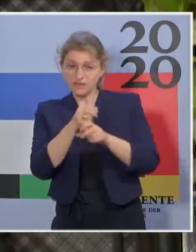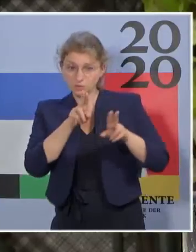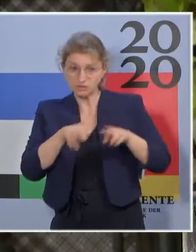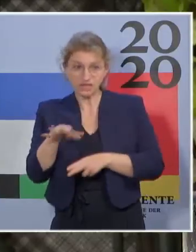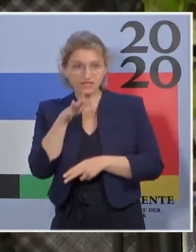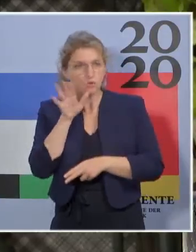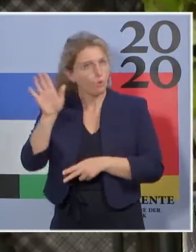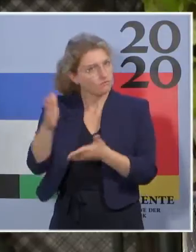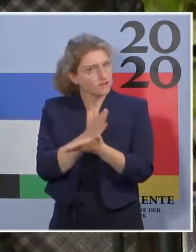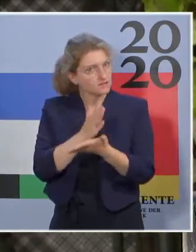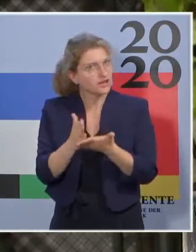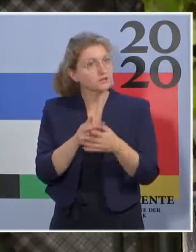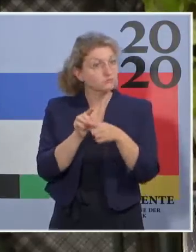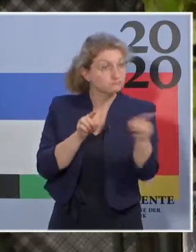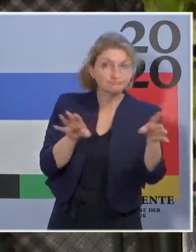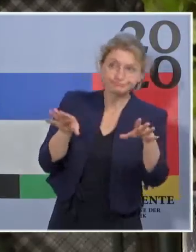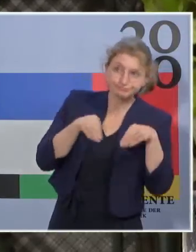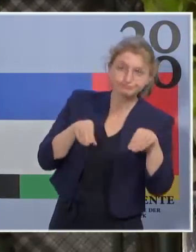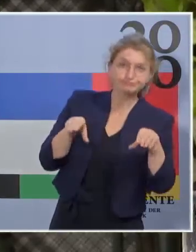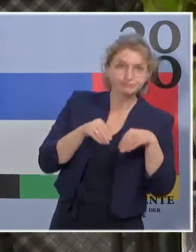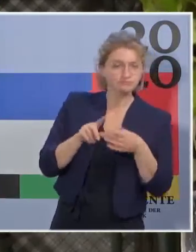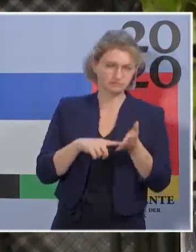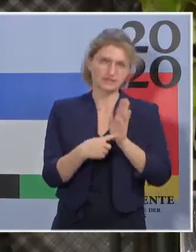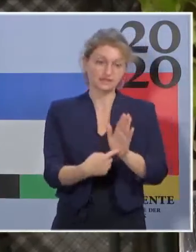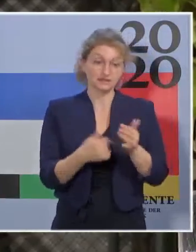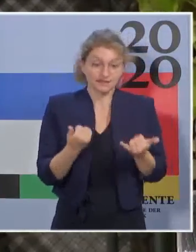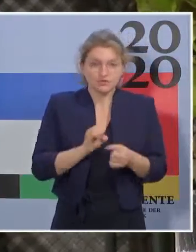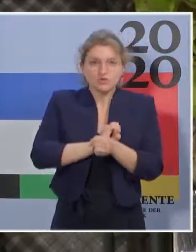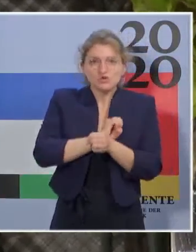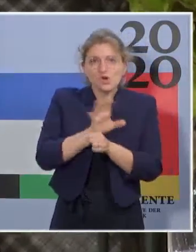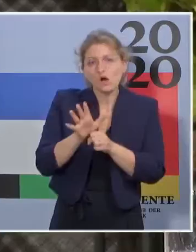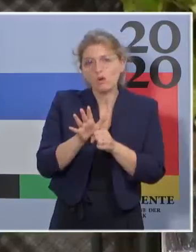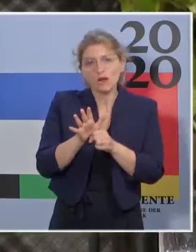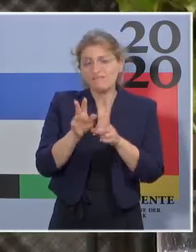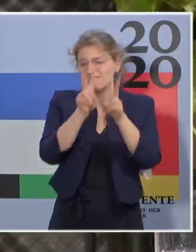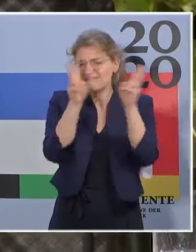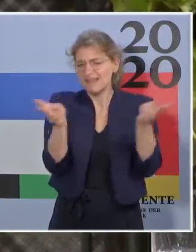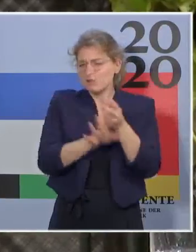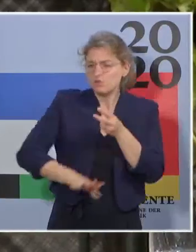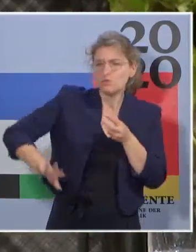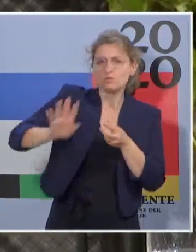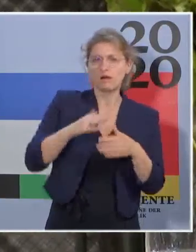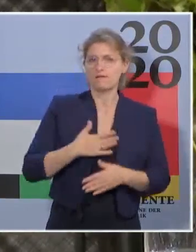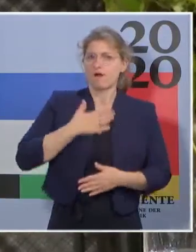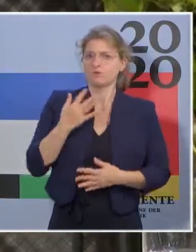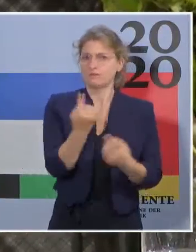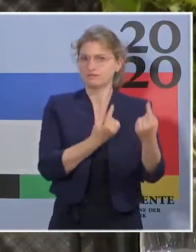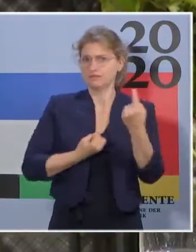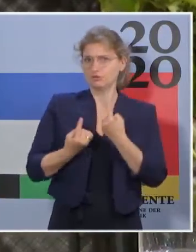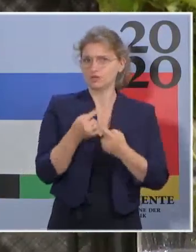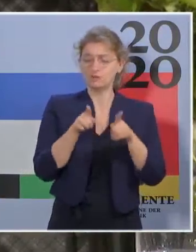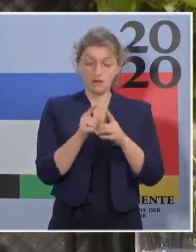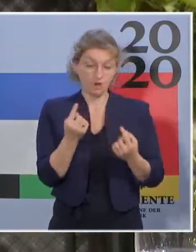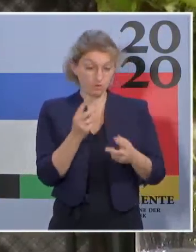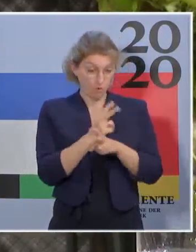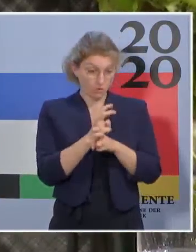Verfassungsgerichtshofsentscheidungen gezeigt. Es ist eine Ausnahmesituation durch Corona weltweit entstanden, auch in Österreich, dass anfänglich die